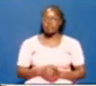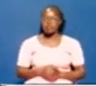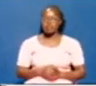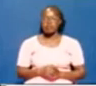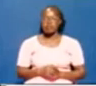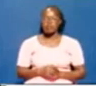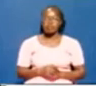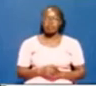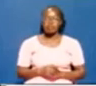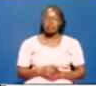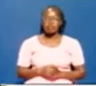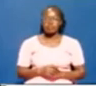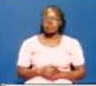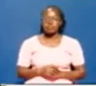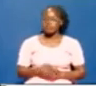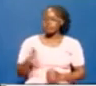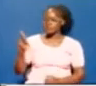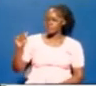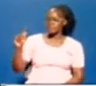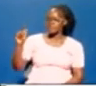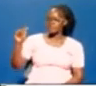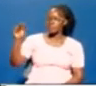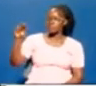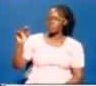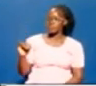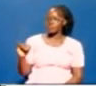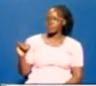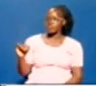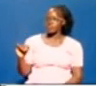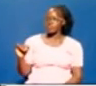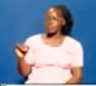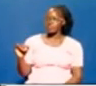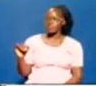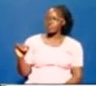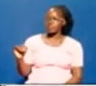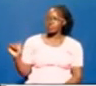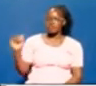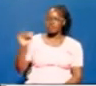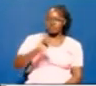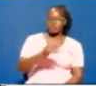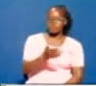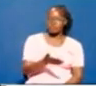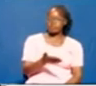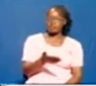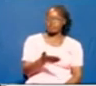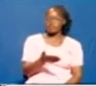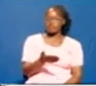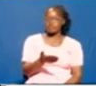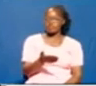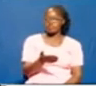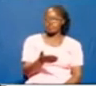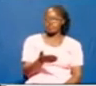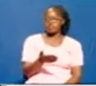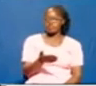Ya Katani Brighton, kufika Katani Brighton au